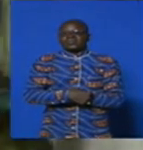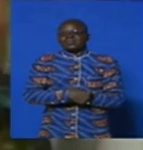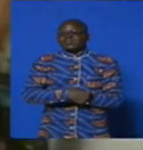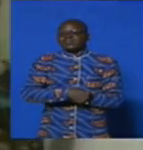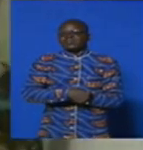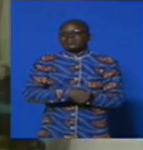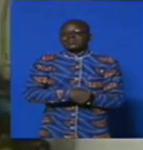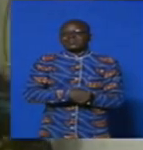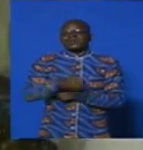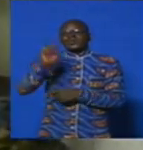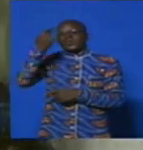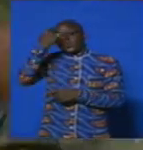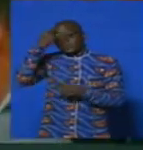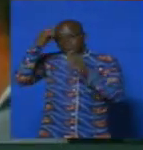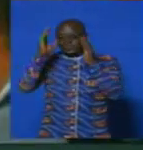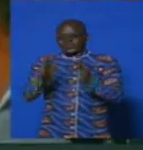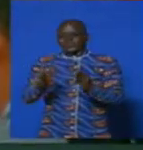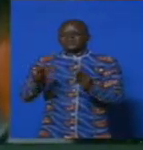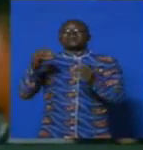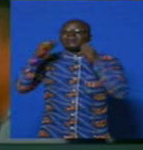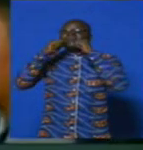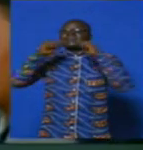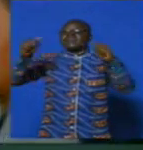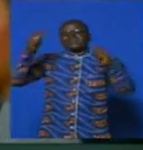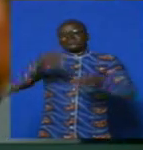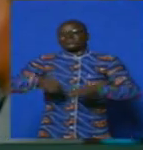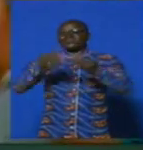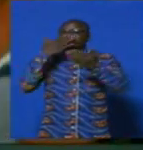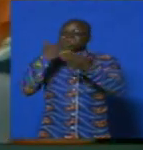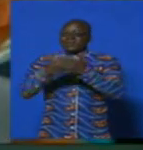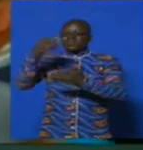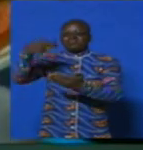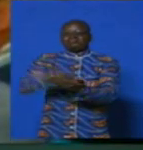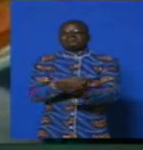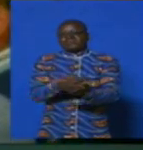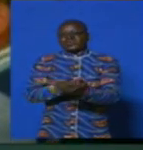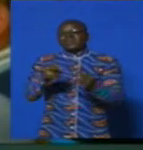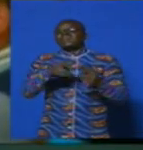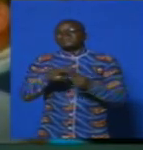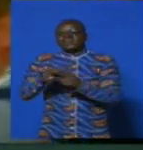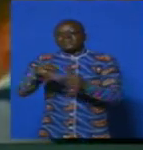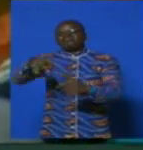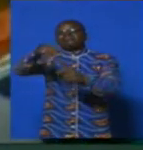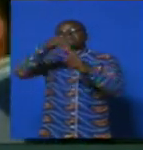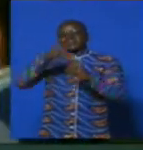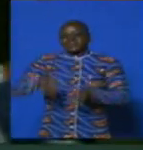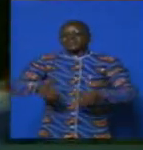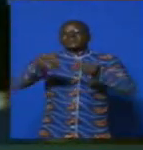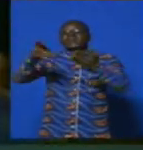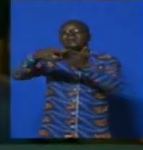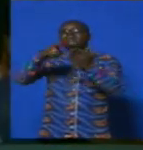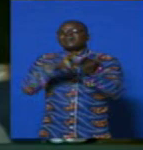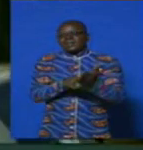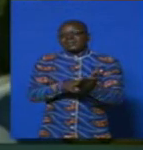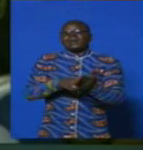C'est le gouverneur de la région qui s'est exprimé lundi soir pour donner la bonne nouvelle. Les unités spécialisées viennent de nous transmettre un rapport indiquant avoir réussi